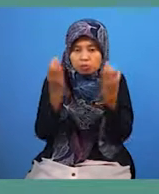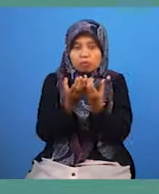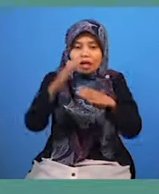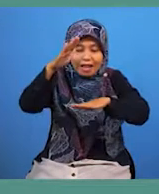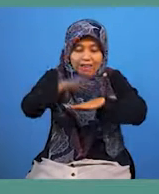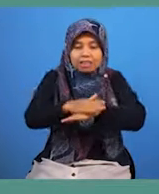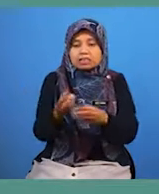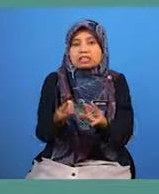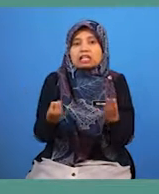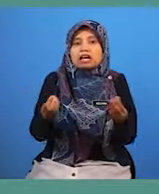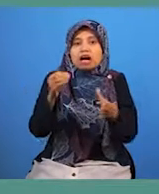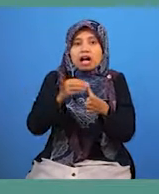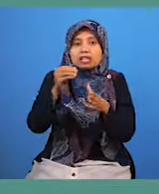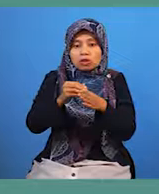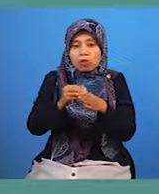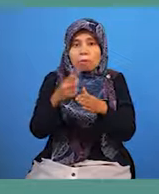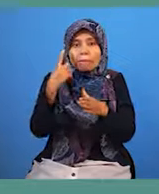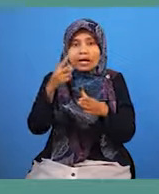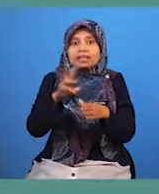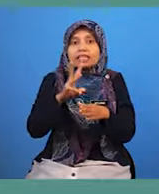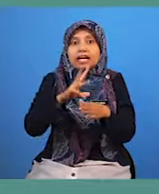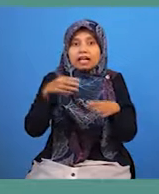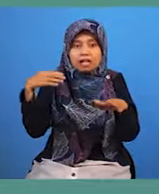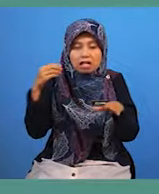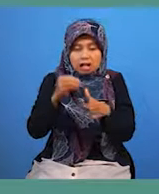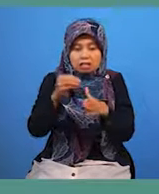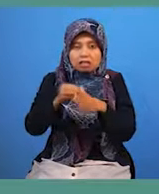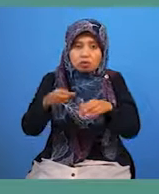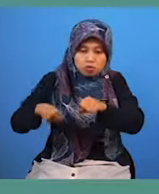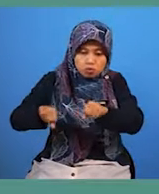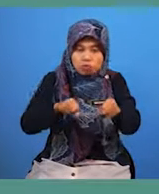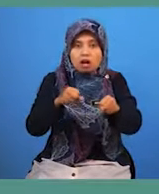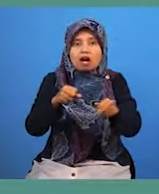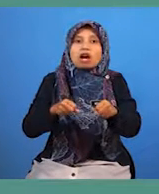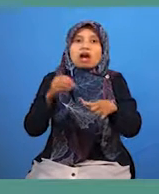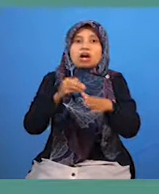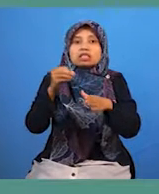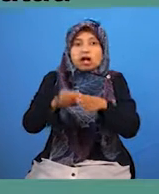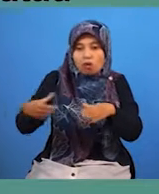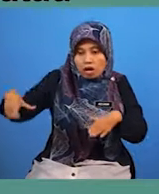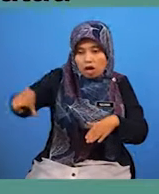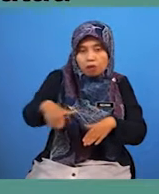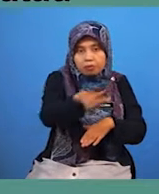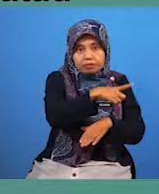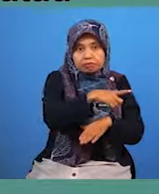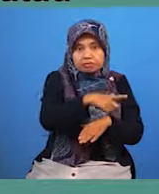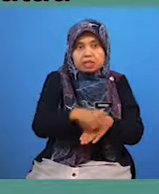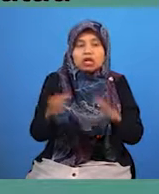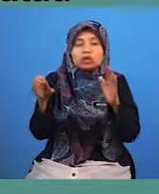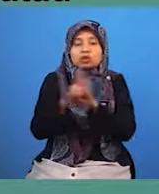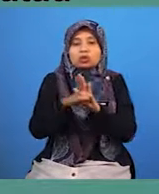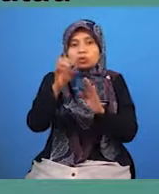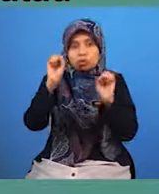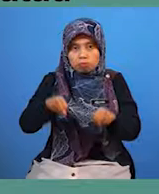tanah atau di mata air, sungai ataupun laut. Sampel air di bahagian permukaan